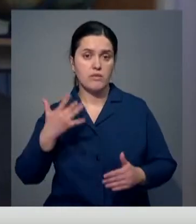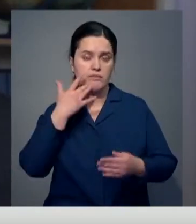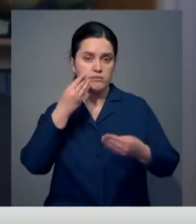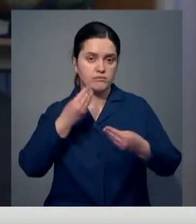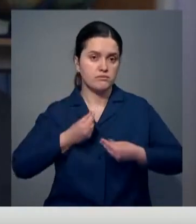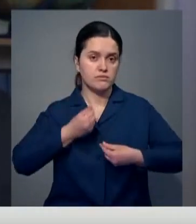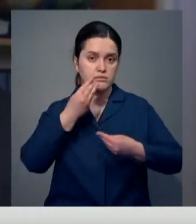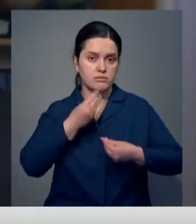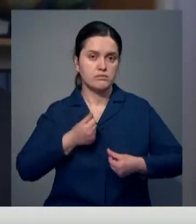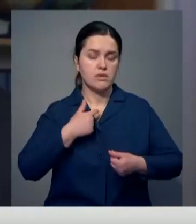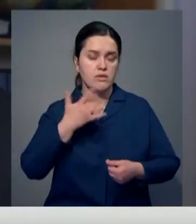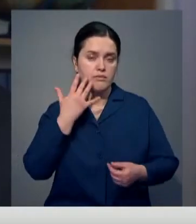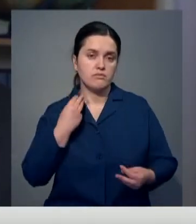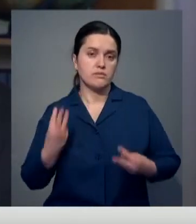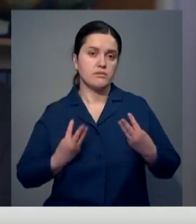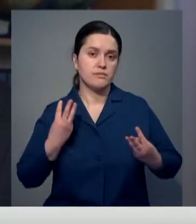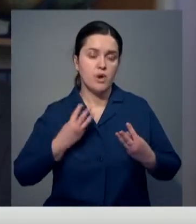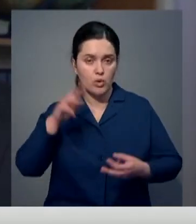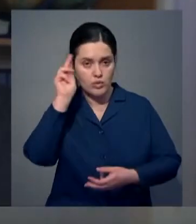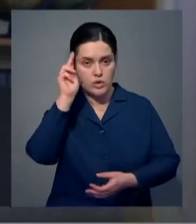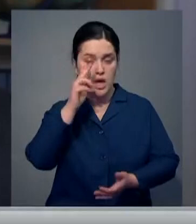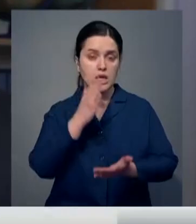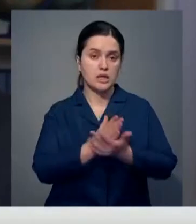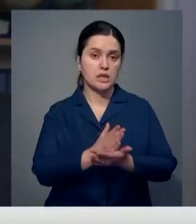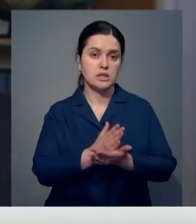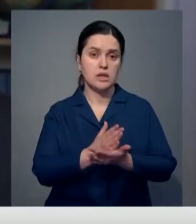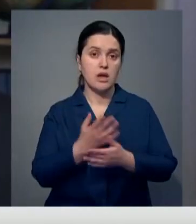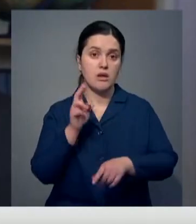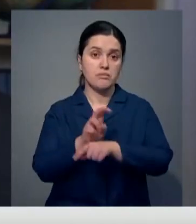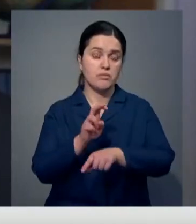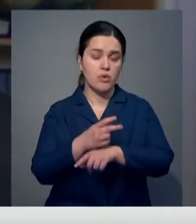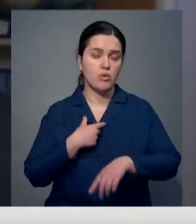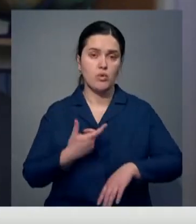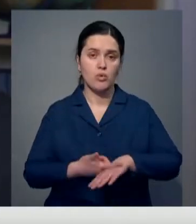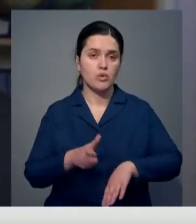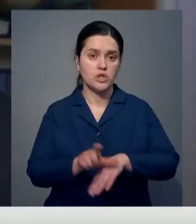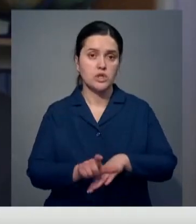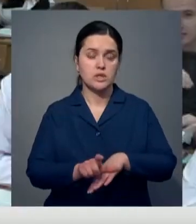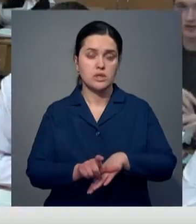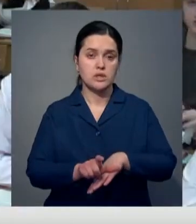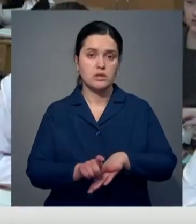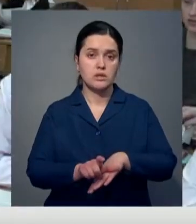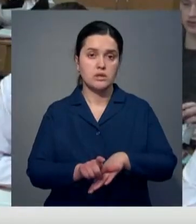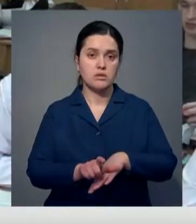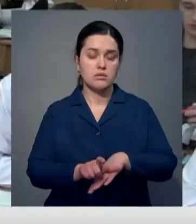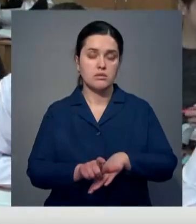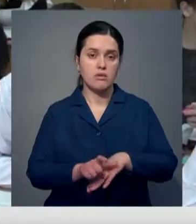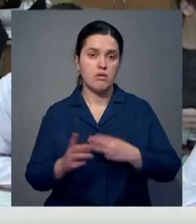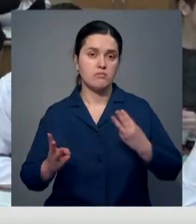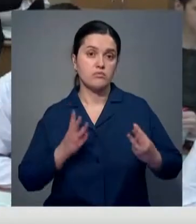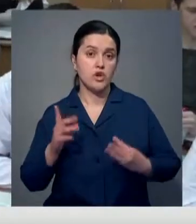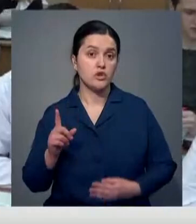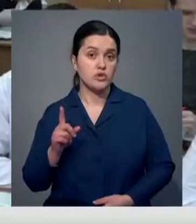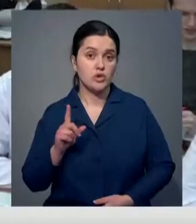с очень большим трепетом к ней относились. Идя на ее уроки, мы очень так, не то что взволнованы, а в ожидании